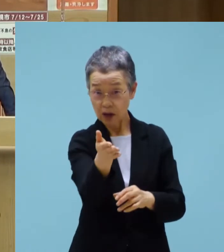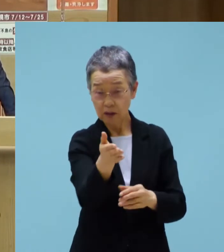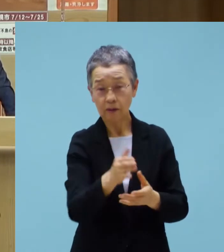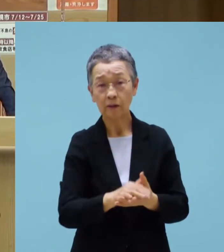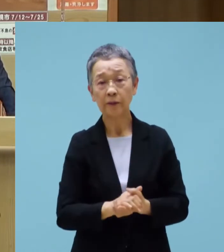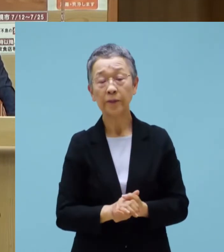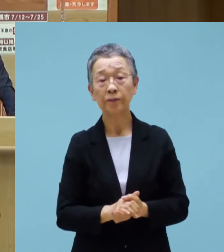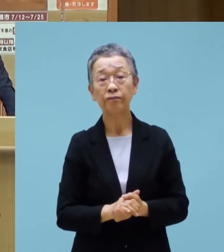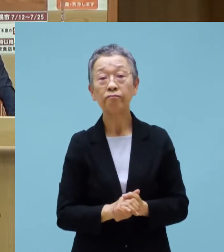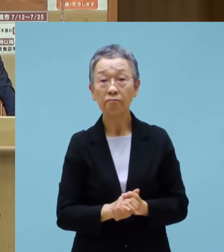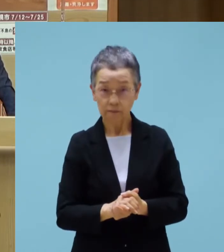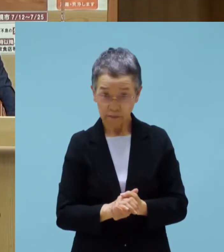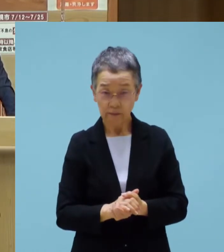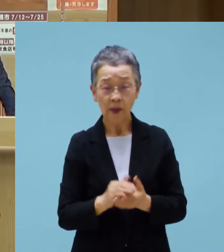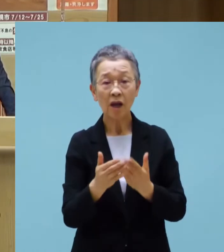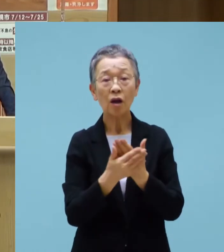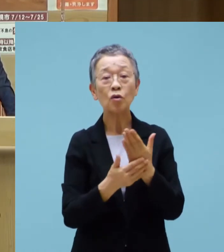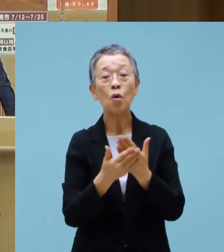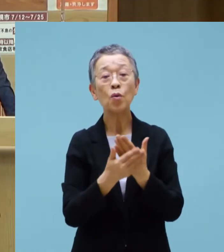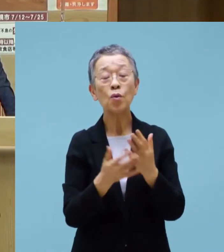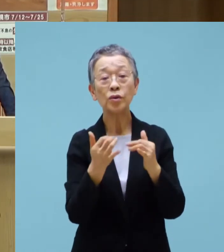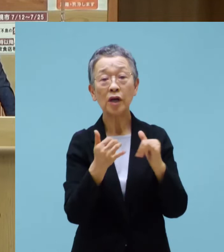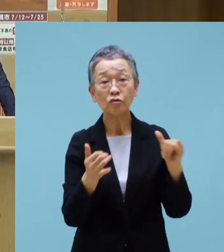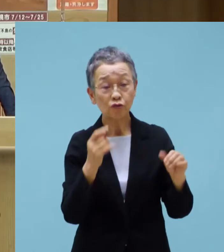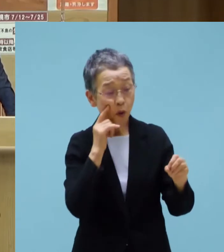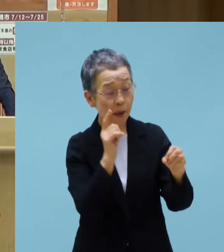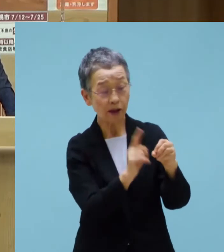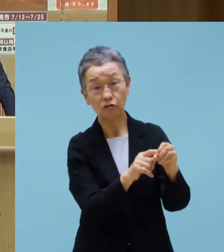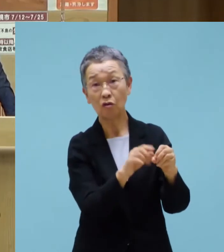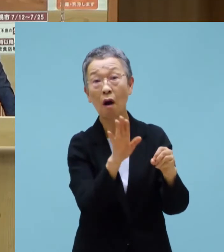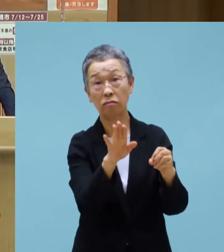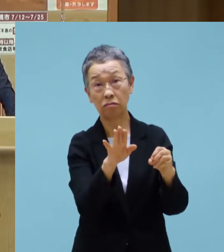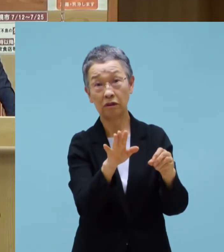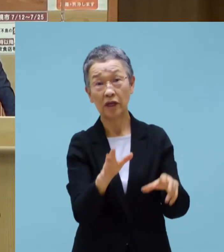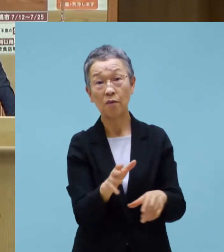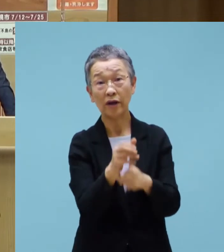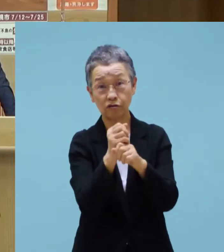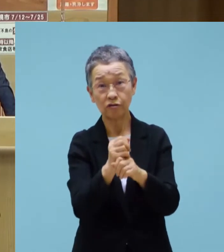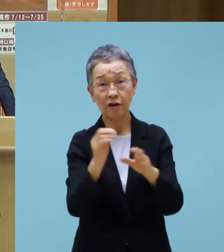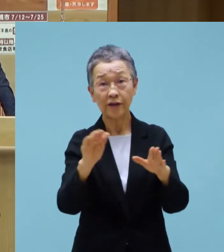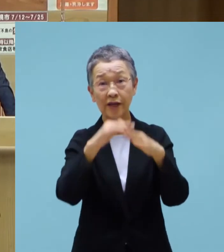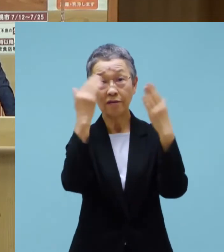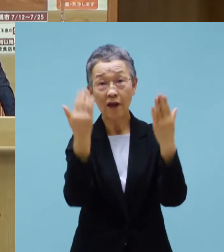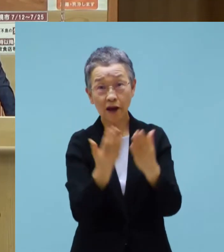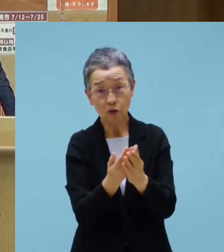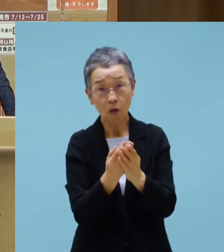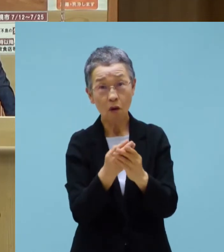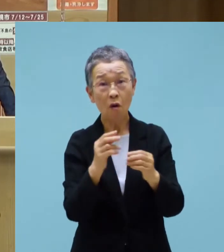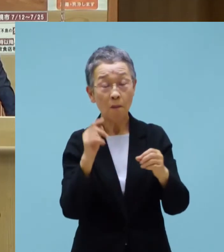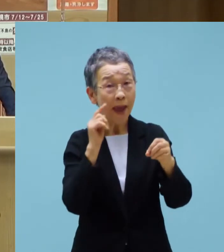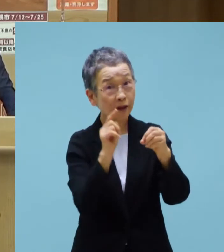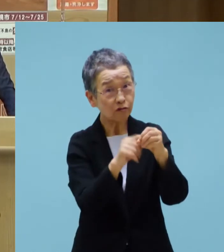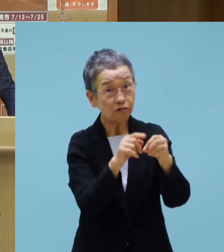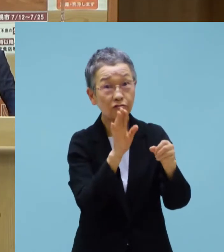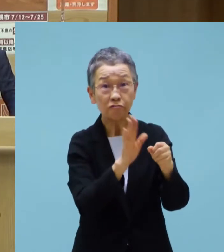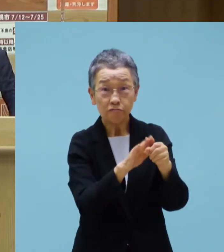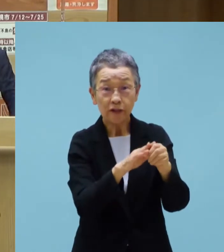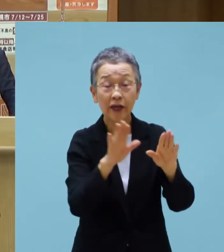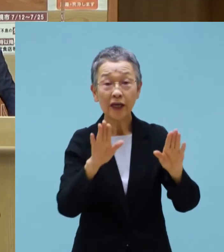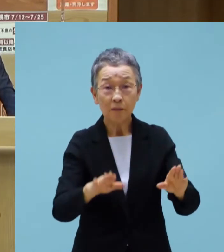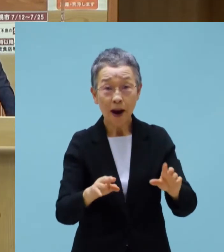療養者数の目安っていうのもありまして、いわゆる全体の目安ですね、それも今ステージ3